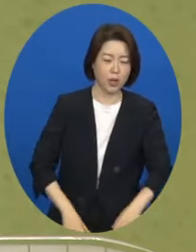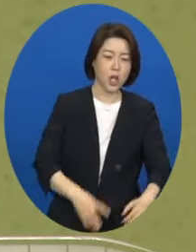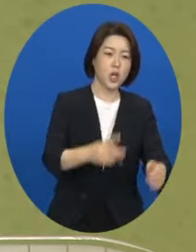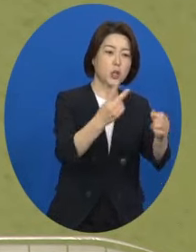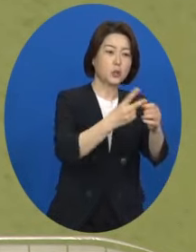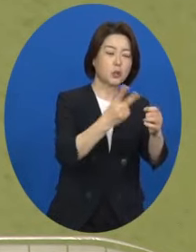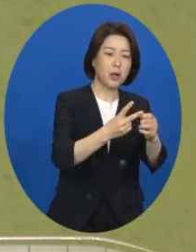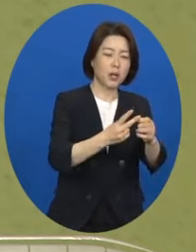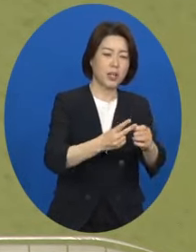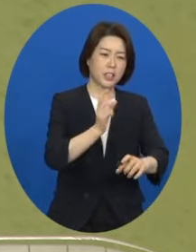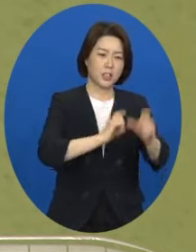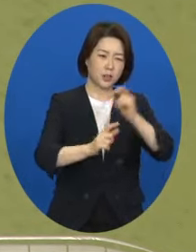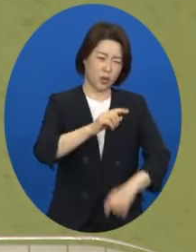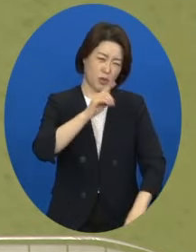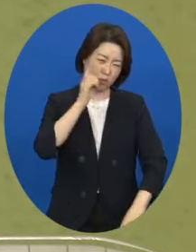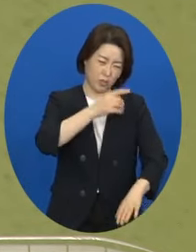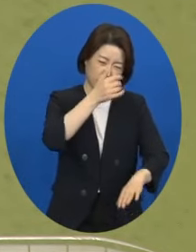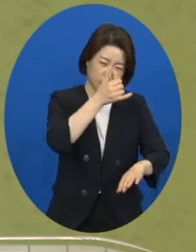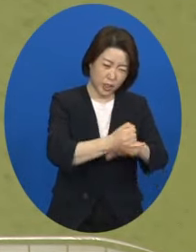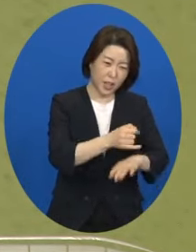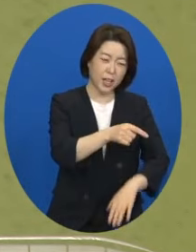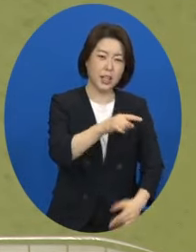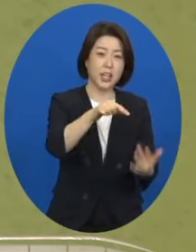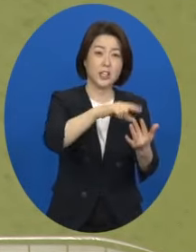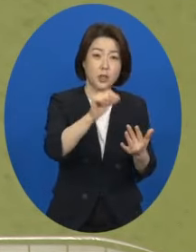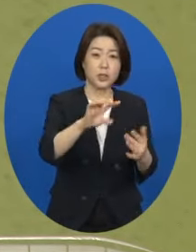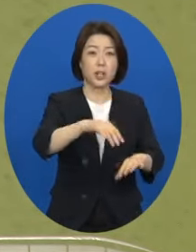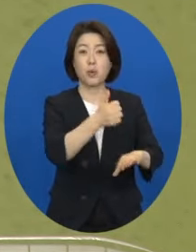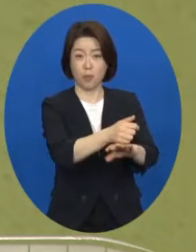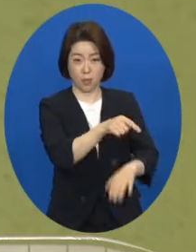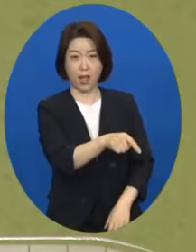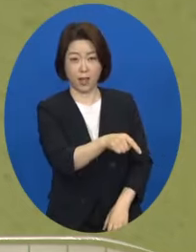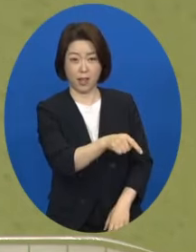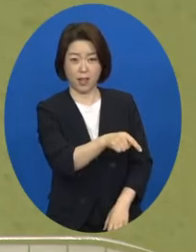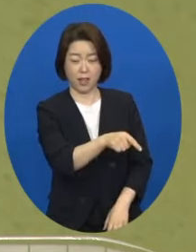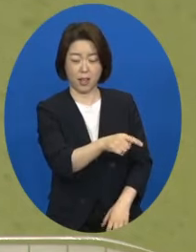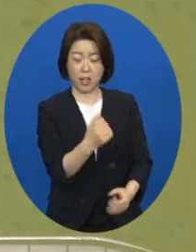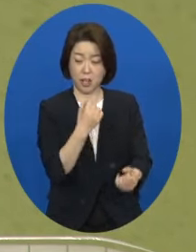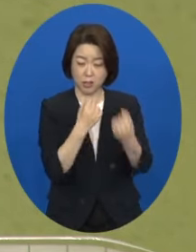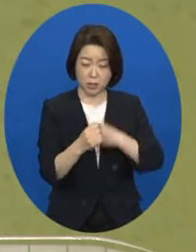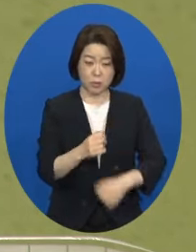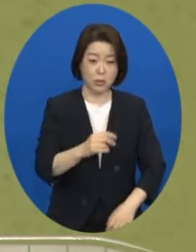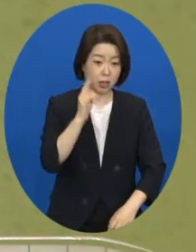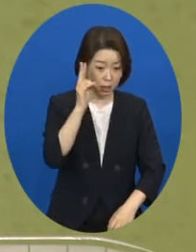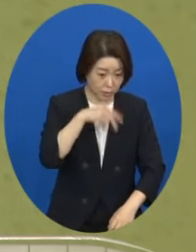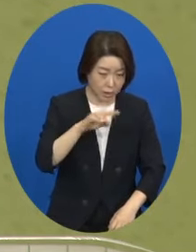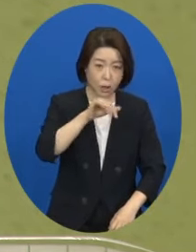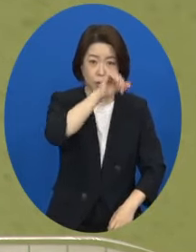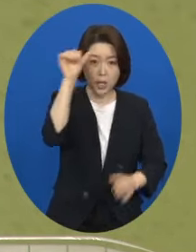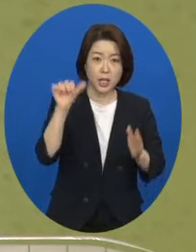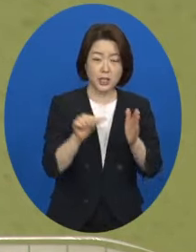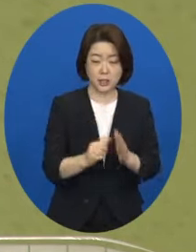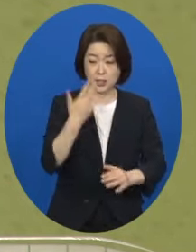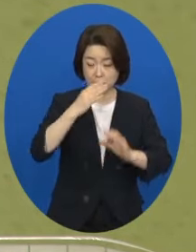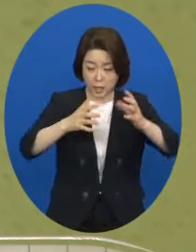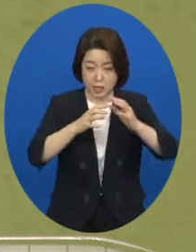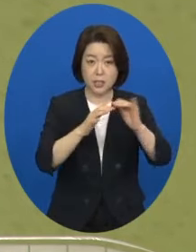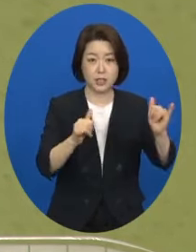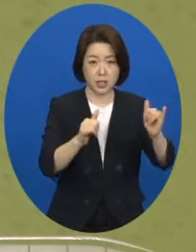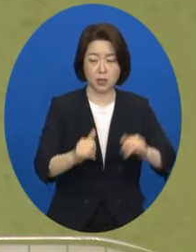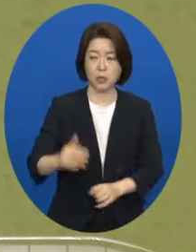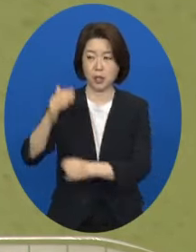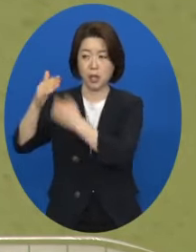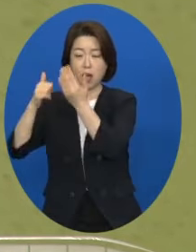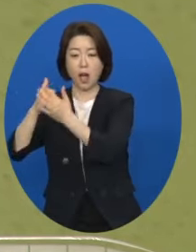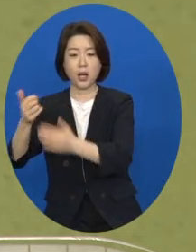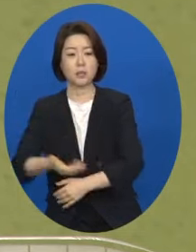차선 혹은 더 나아가서 최악의 선택이에요. 그럼에도 불구하고 이 사울의 인생과 이스라엘 백성들에게 하나님은